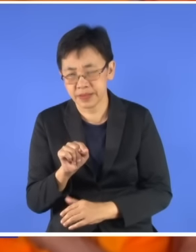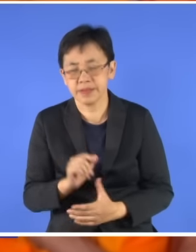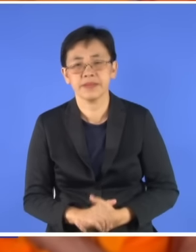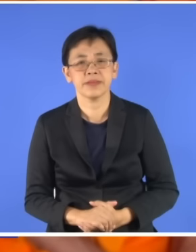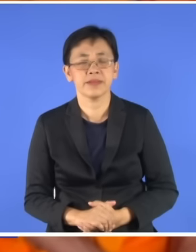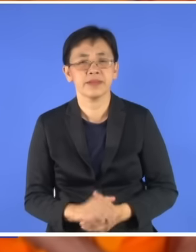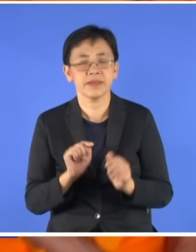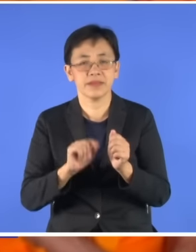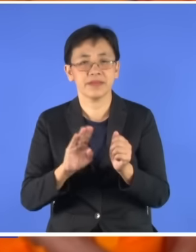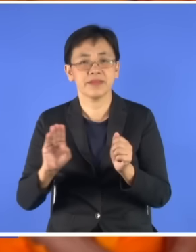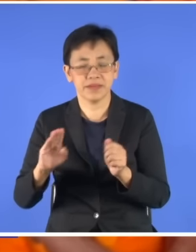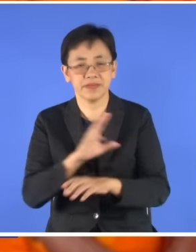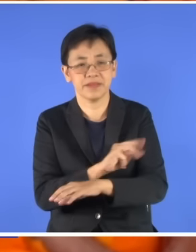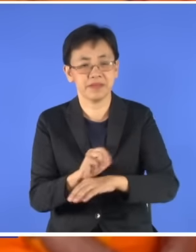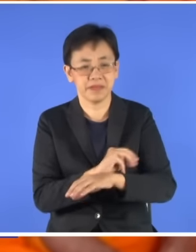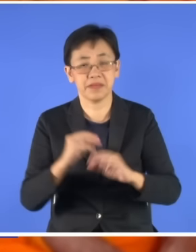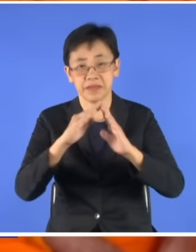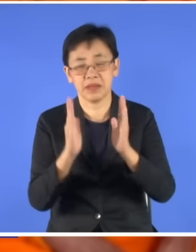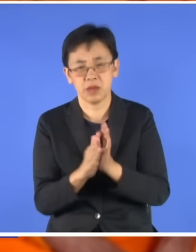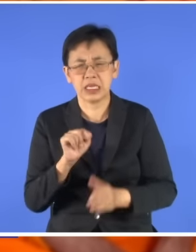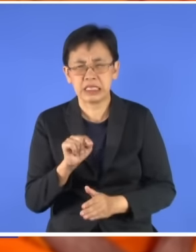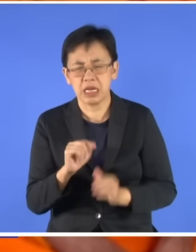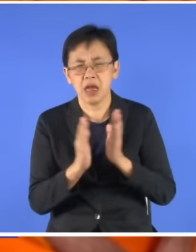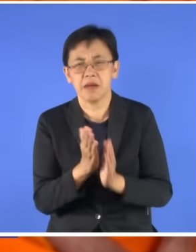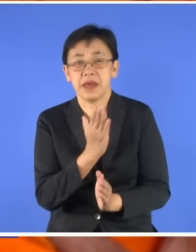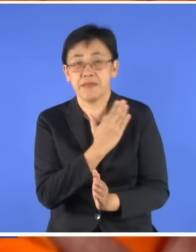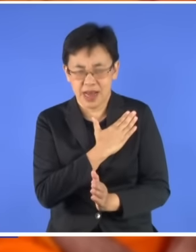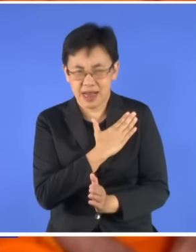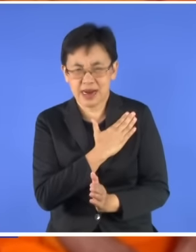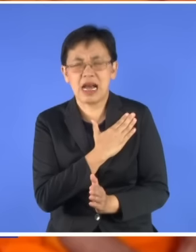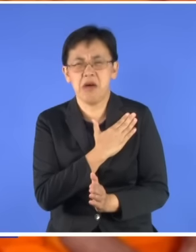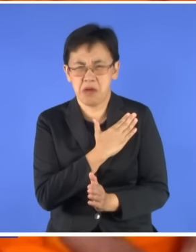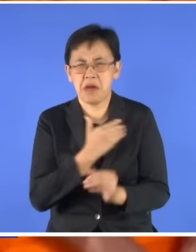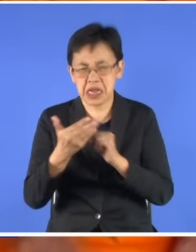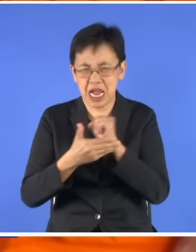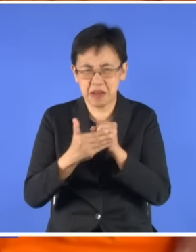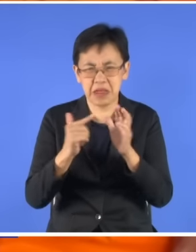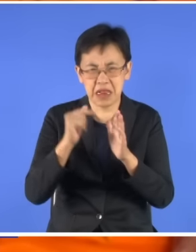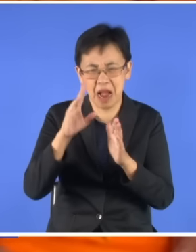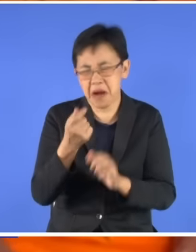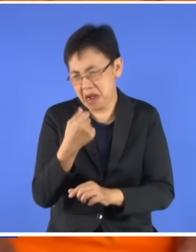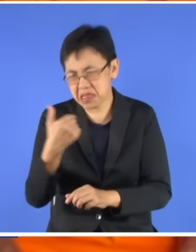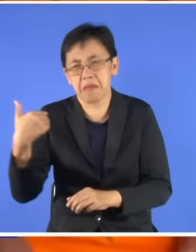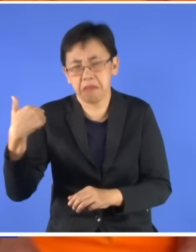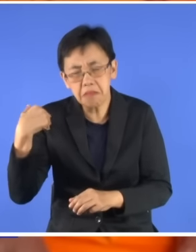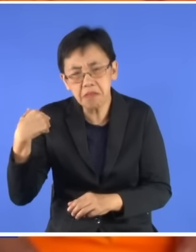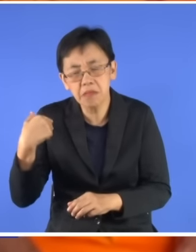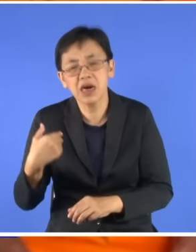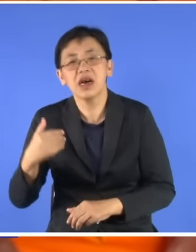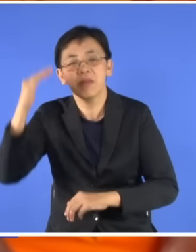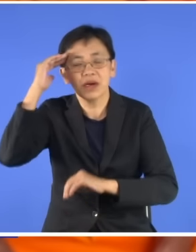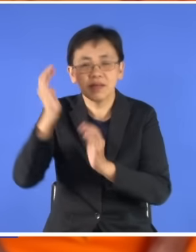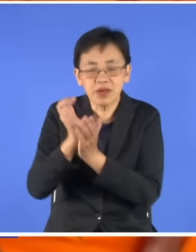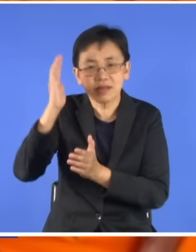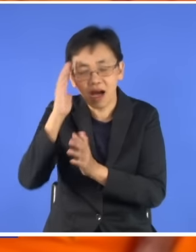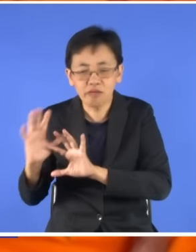อำเภอบ่อระเบือจังหวัดมหาสารคามมีพระในวัดเนี่ยไปยุ่งเกี่ยวกับยาเสพติดนะครับเมื่อเจ้าที่ไปถึงก็พ